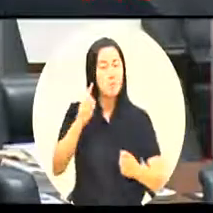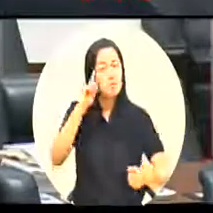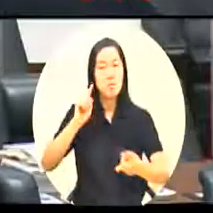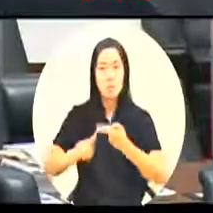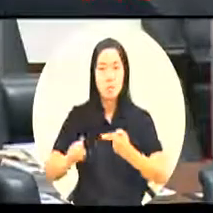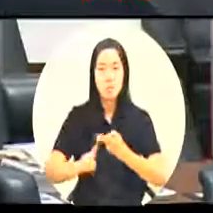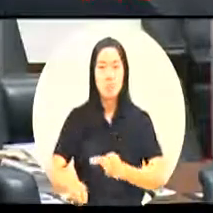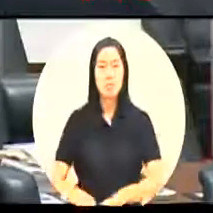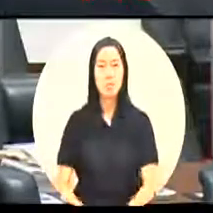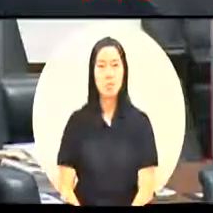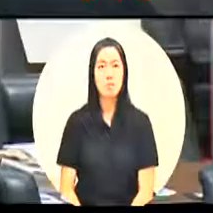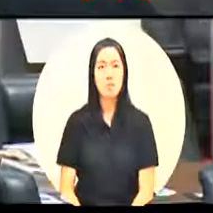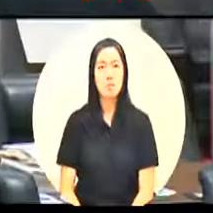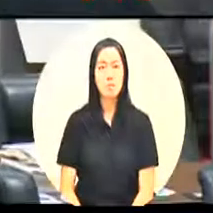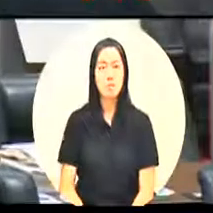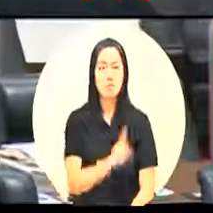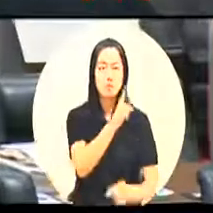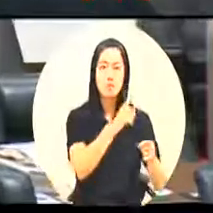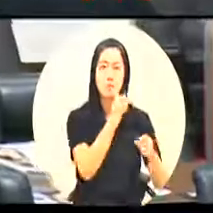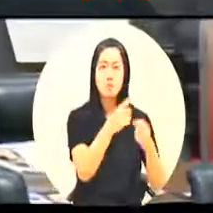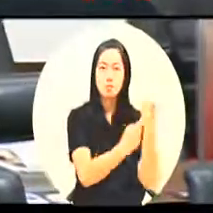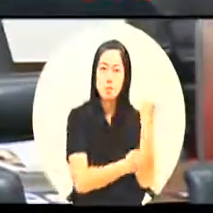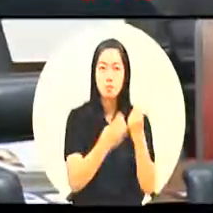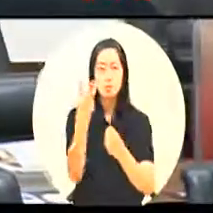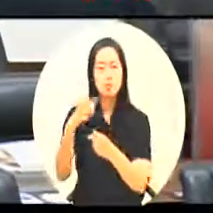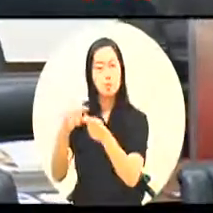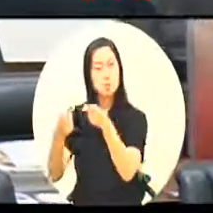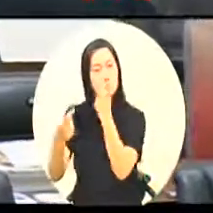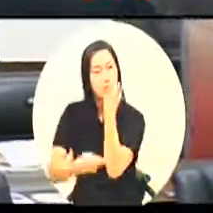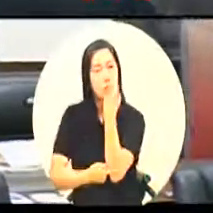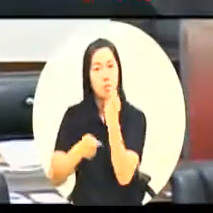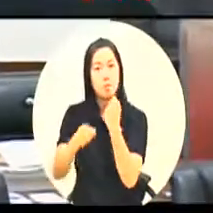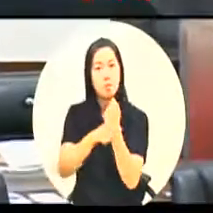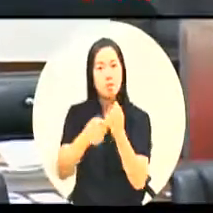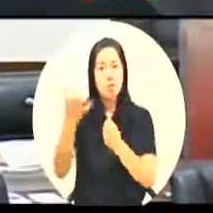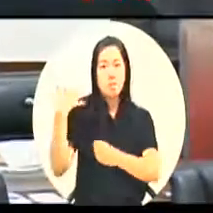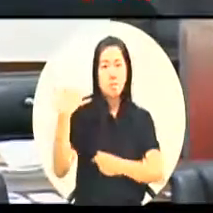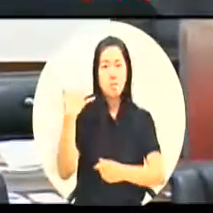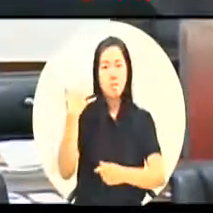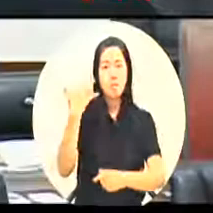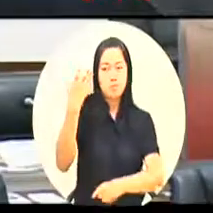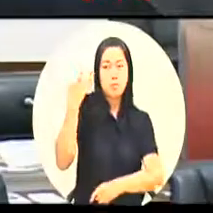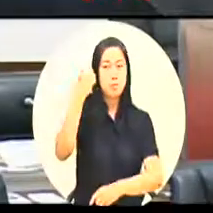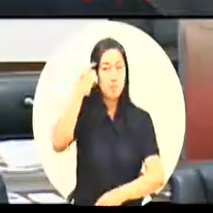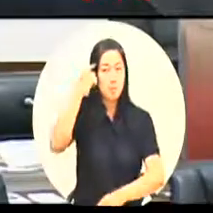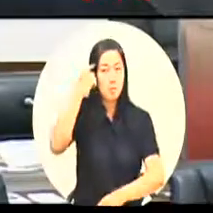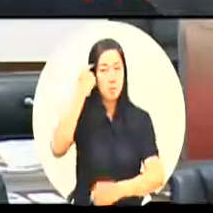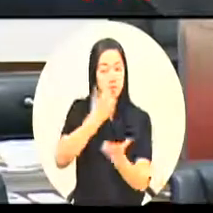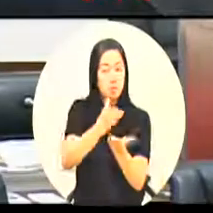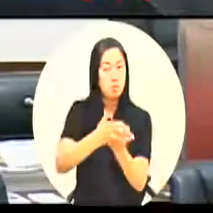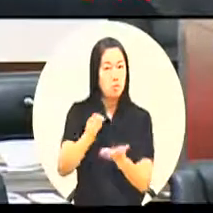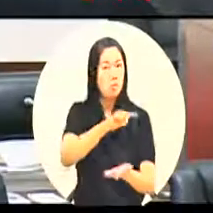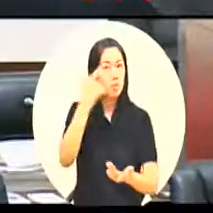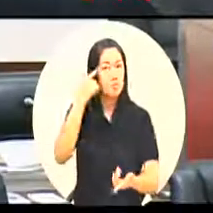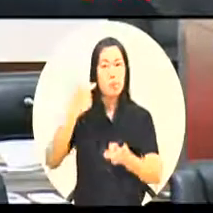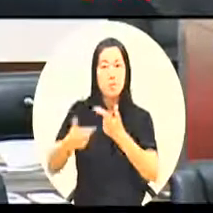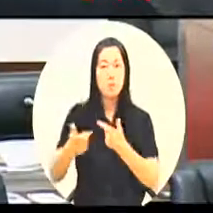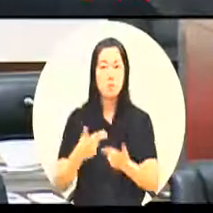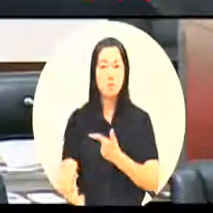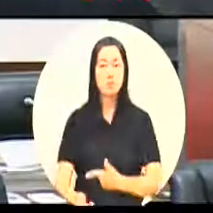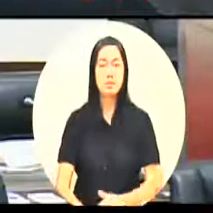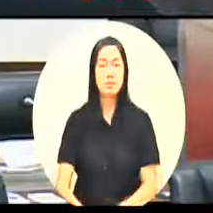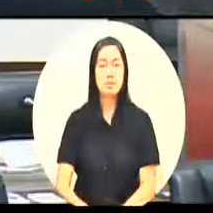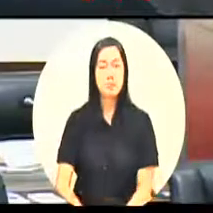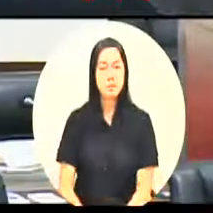合理，不是说一米三米那个就是可以了解决，以前旧的那个思维不一定符合现在的百姓的这个观感